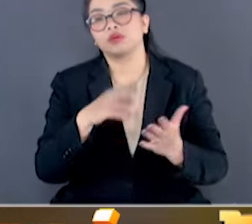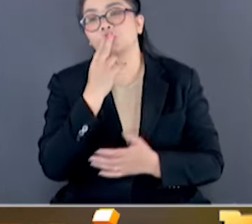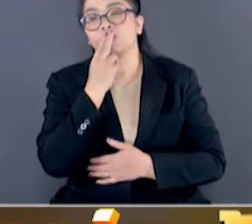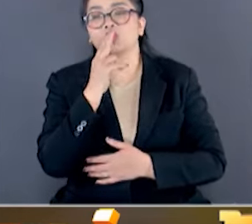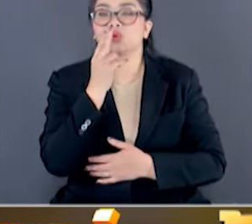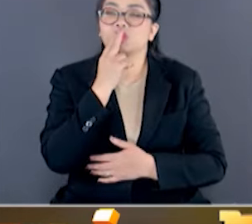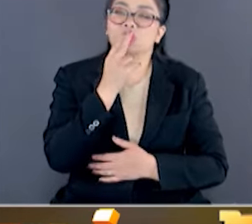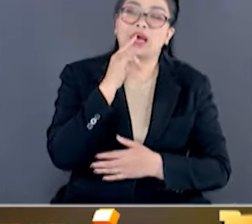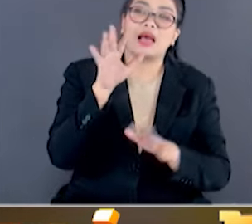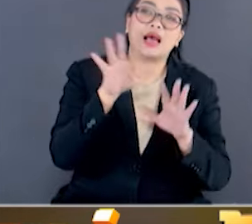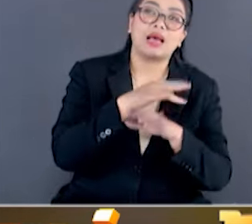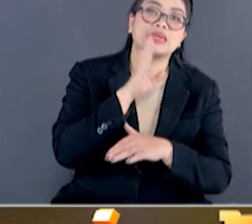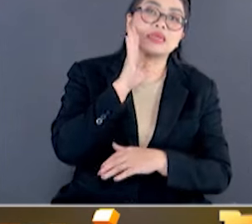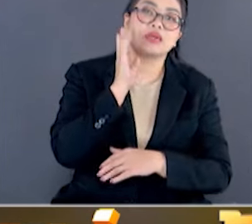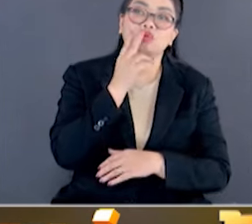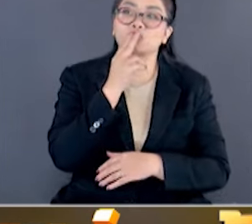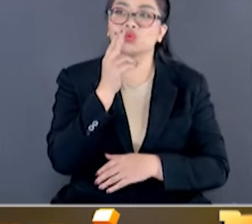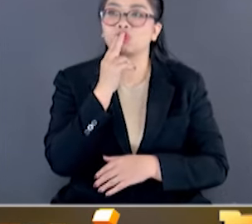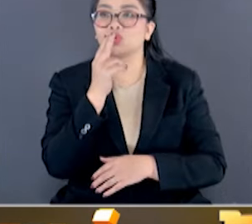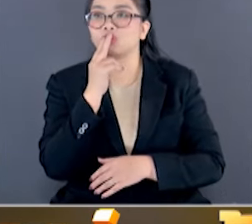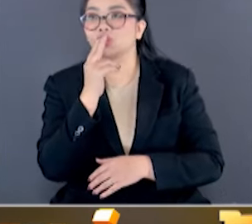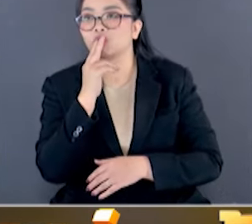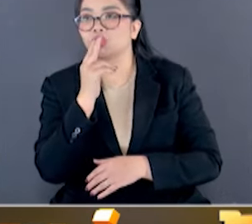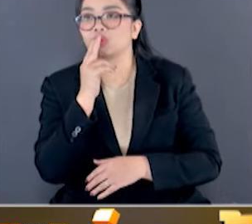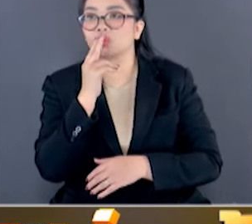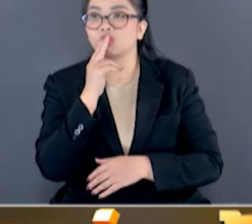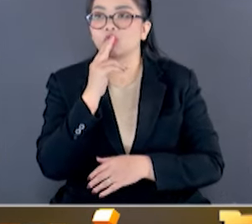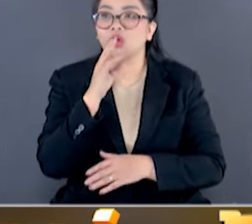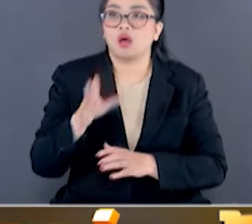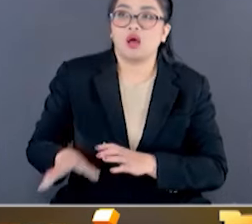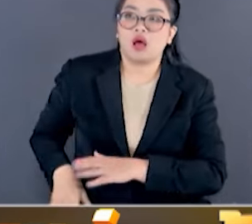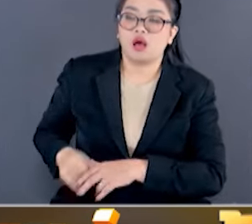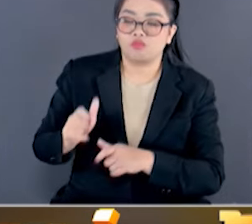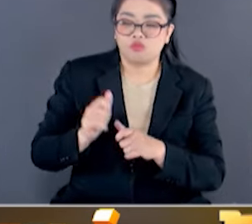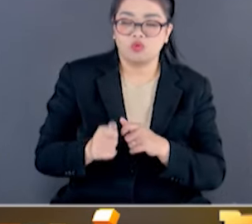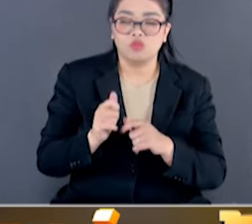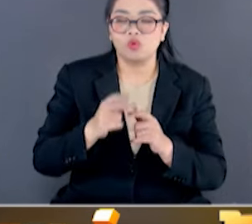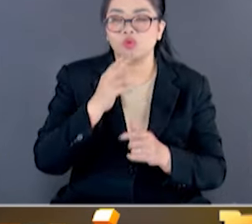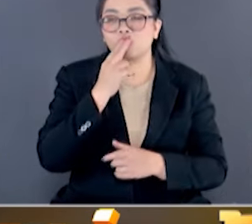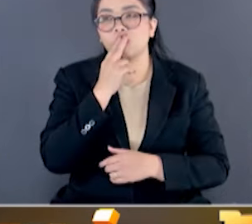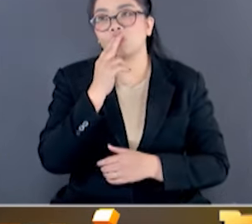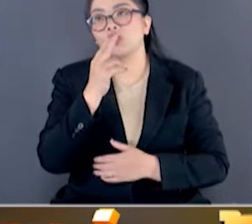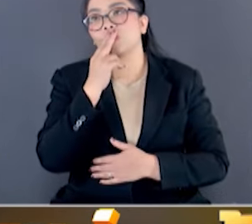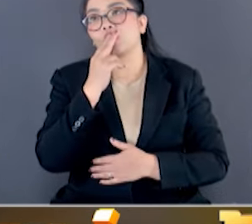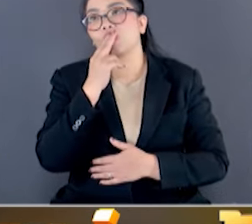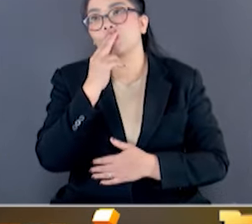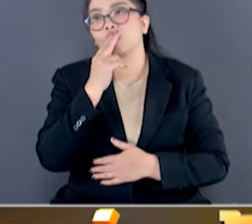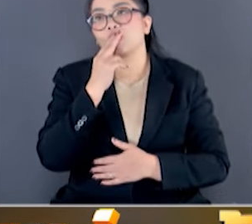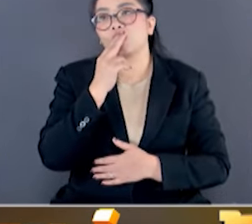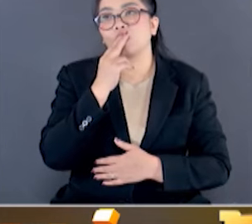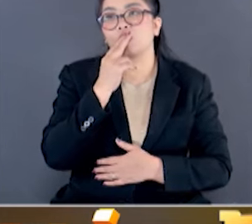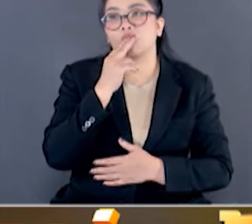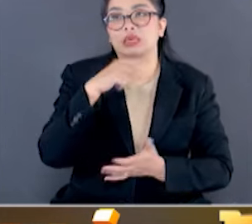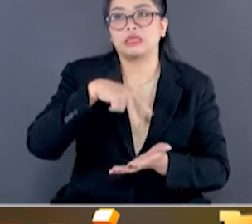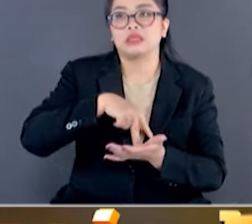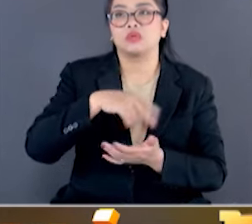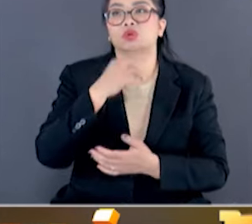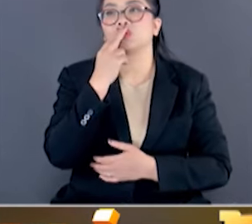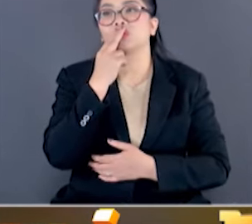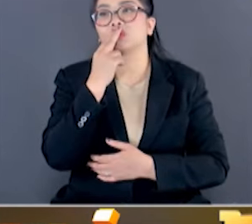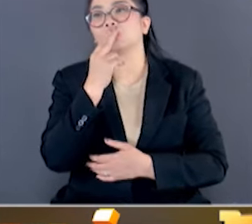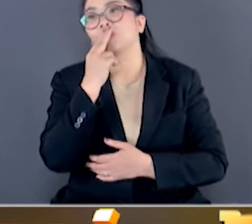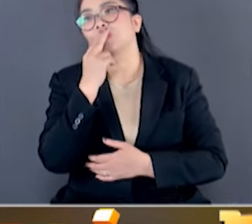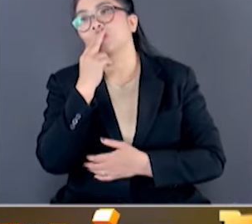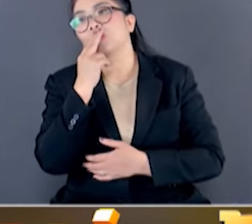าร้านแล้วกันพอไปหยุดที่จุดหน้าร้านอ่ะคุณผู้ชมเนี่ยควักไฟแช็กออกมาควักบุหรี่ออกมาจุดจะสูบแต่ไม่ได้ยืนสูบเฉยๆไง